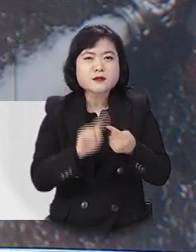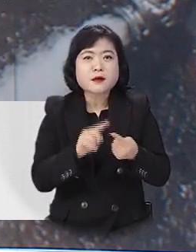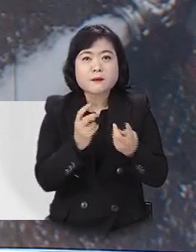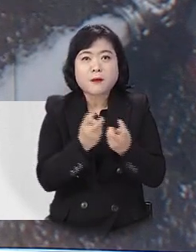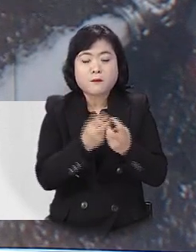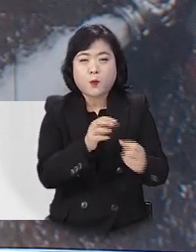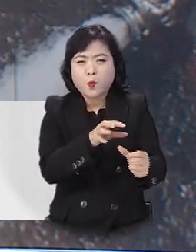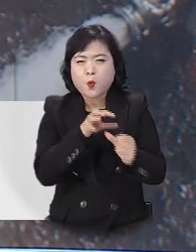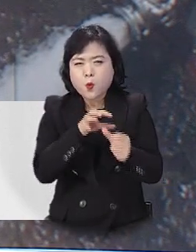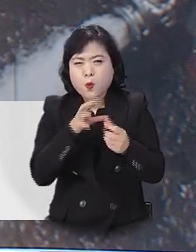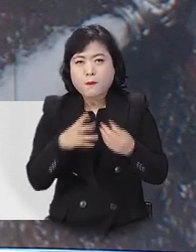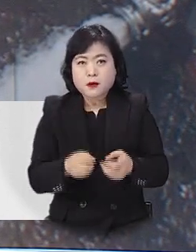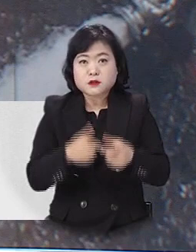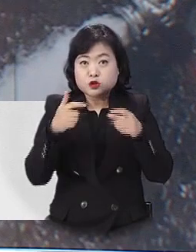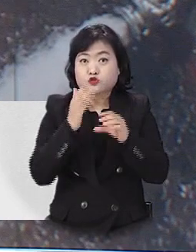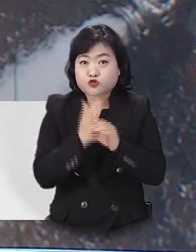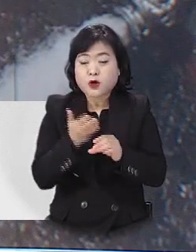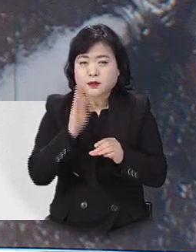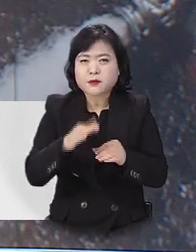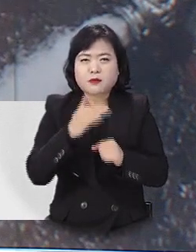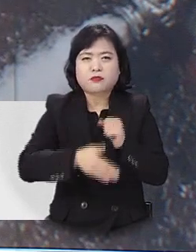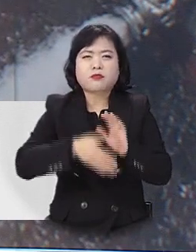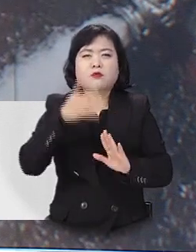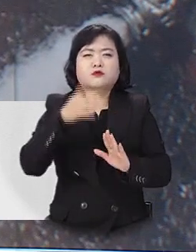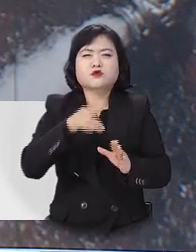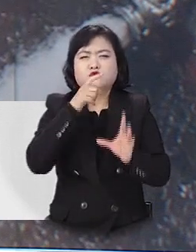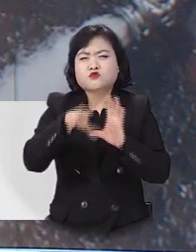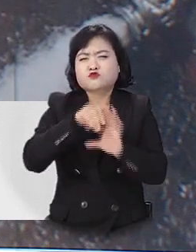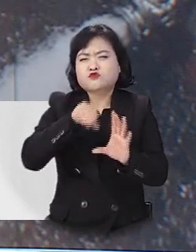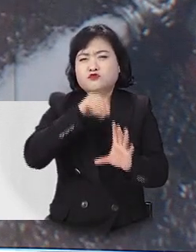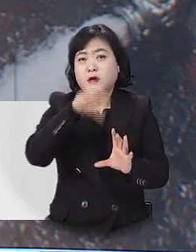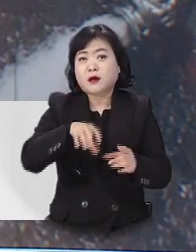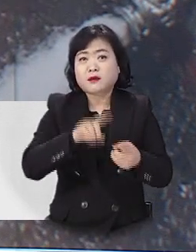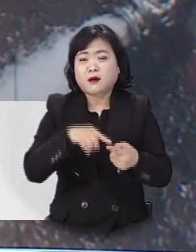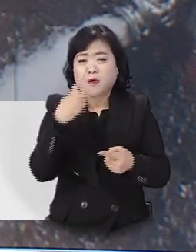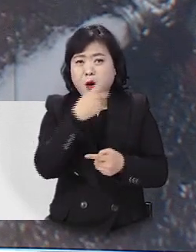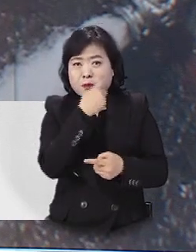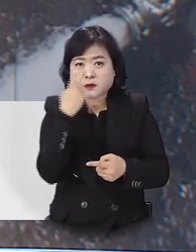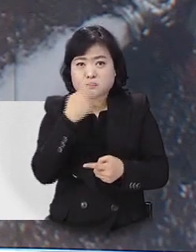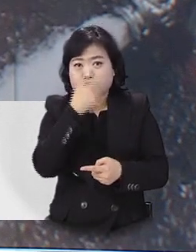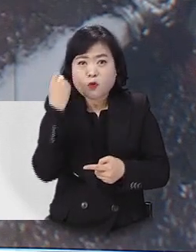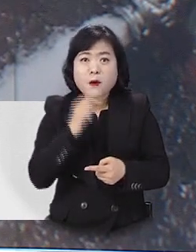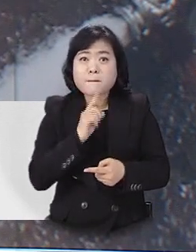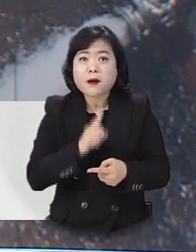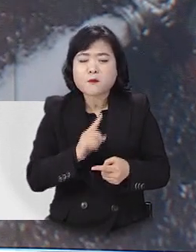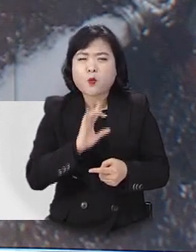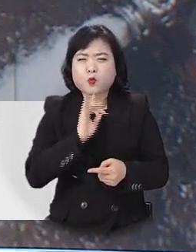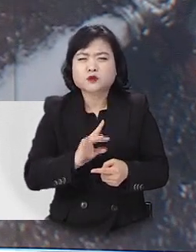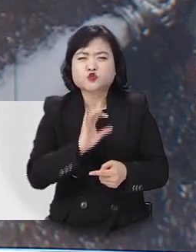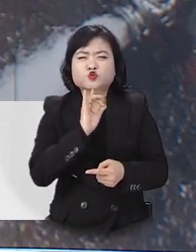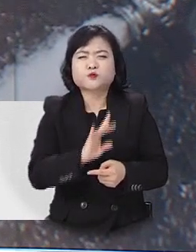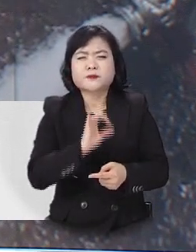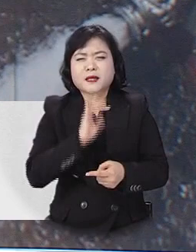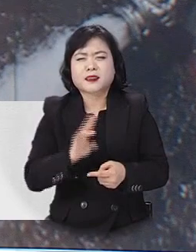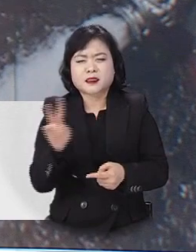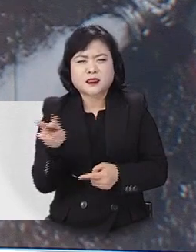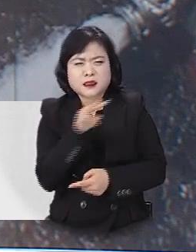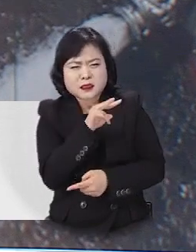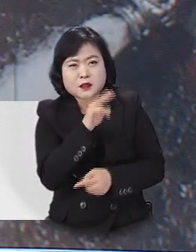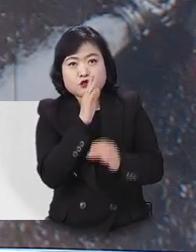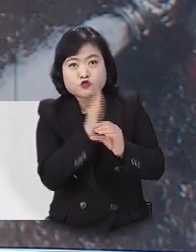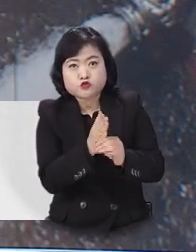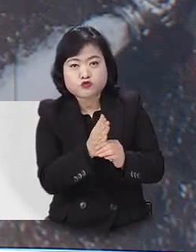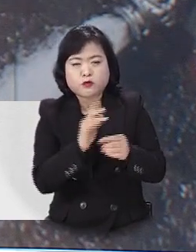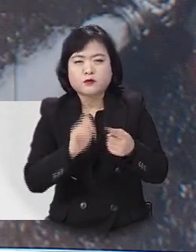늘고 있는 추세인데요 하지만 대구시는 취 수량에 대한 검증이 부족하다 며 오직 구미 만 쳐다보고 있습니다